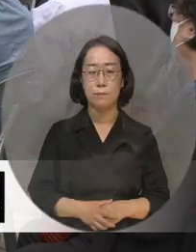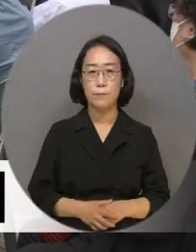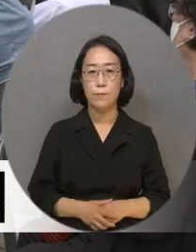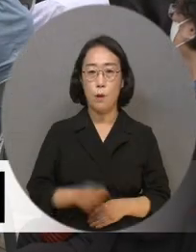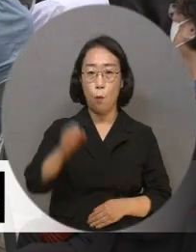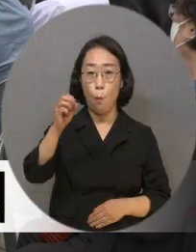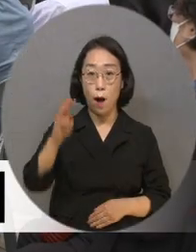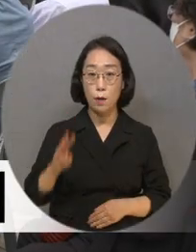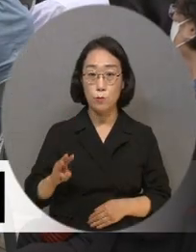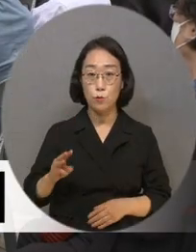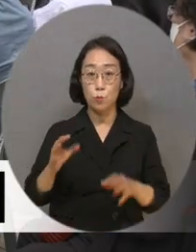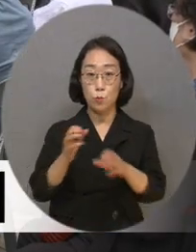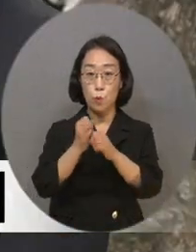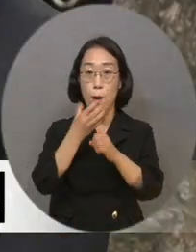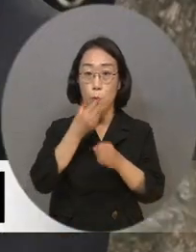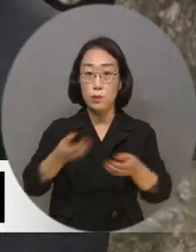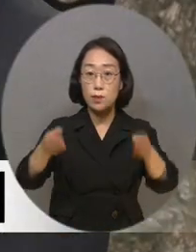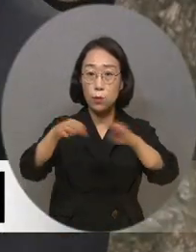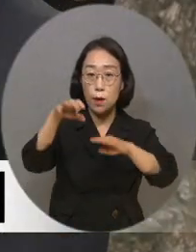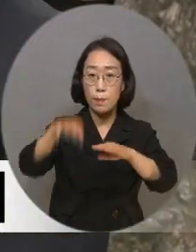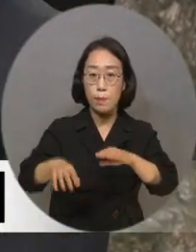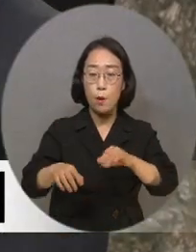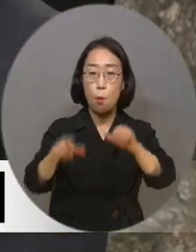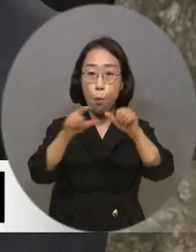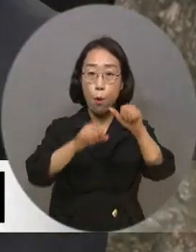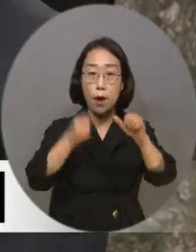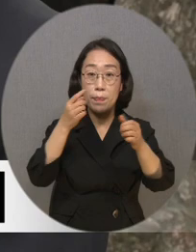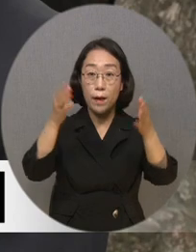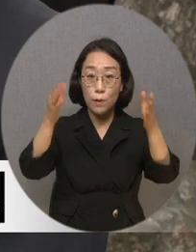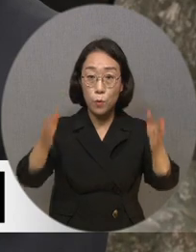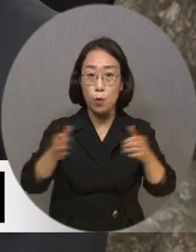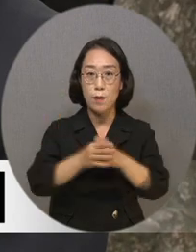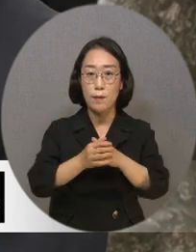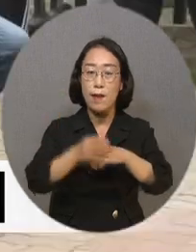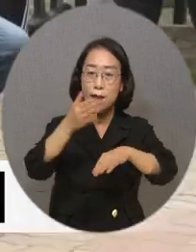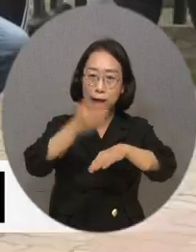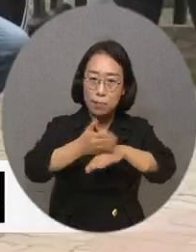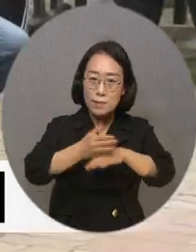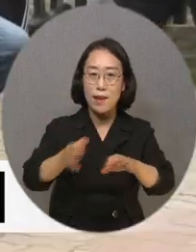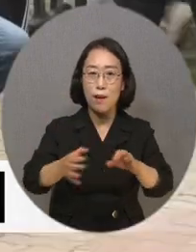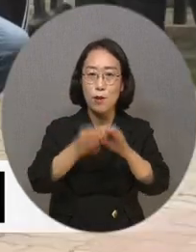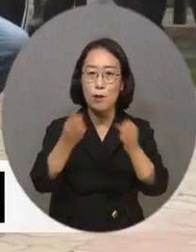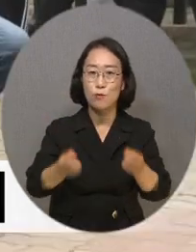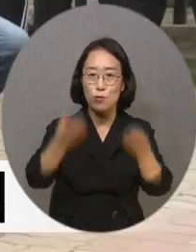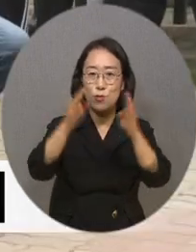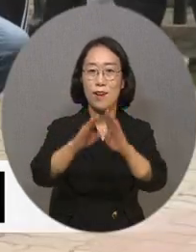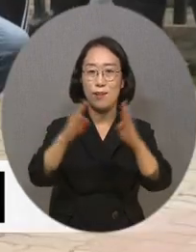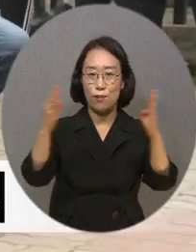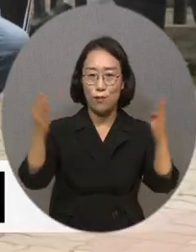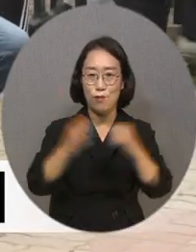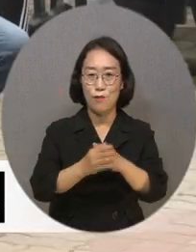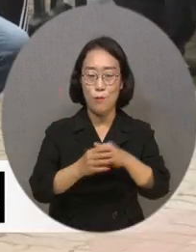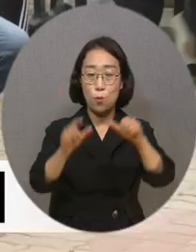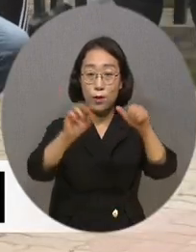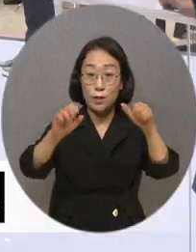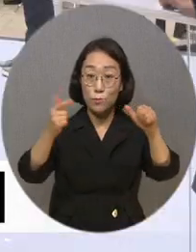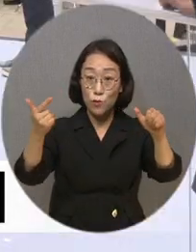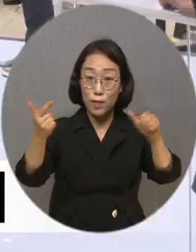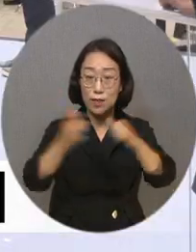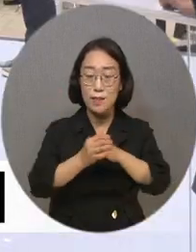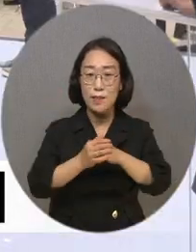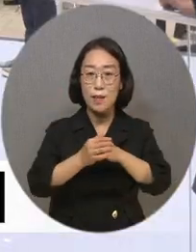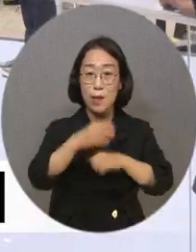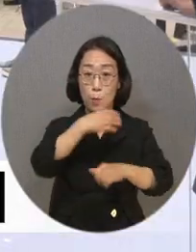광주광산구 첨단종합복지관이 가정의 달을 맞아 5월 감사로 달 행사를 개최했습니다. 지난 26일